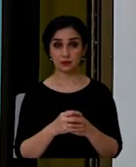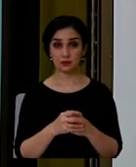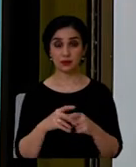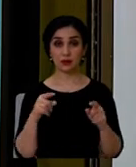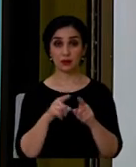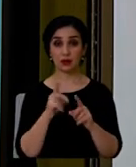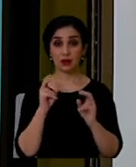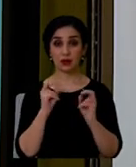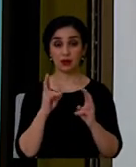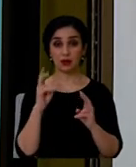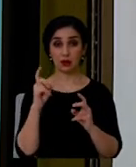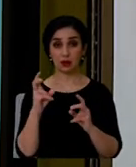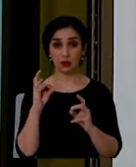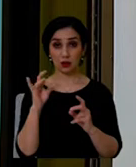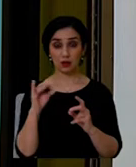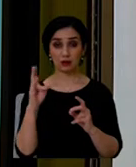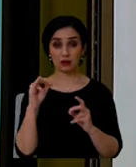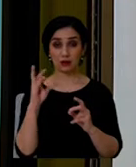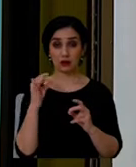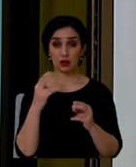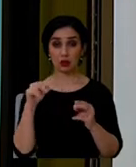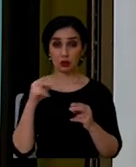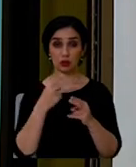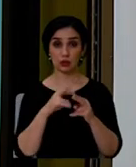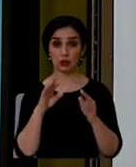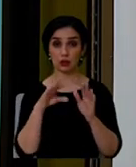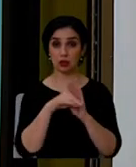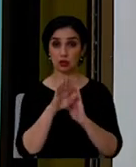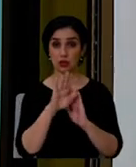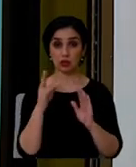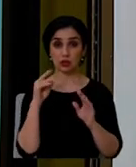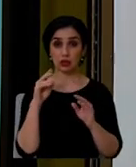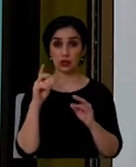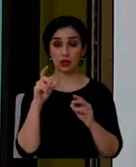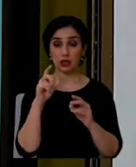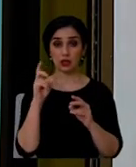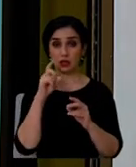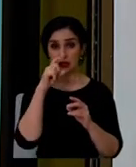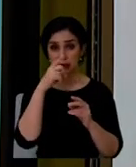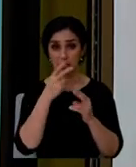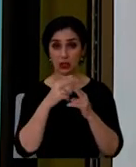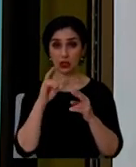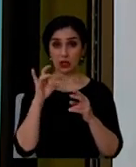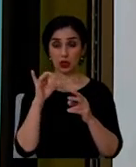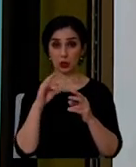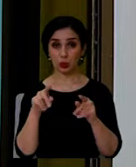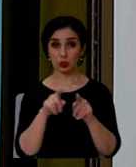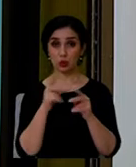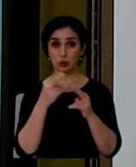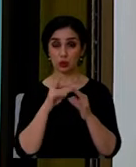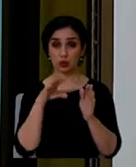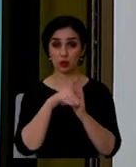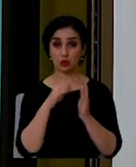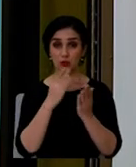Так как хлорид натрия – соль, которая не содержит кислород и содержит активный металл, значит, на катоде у